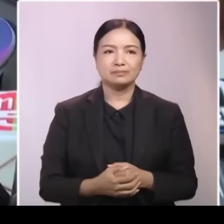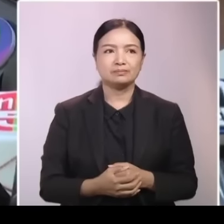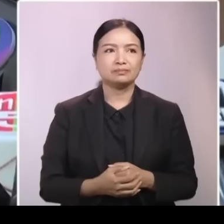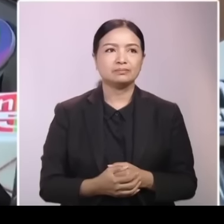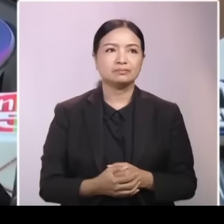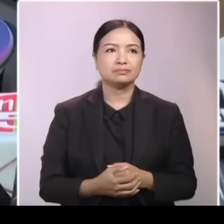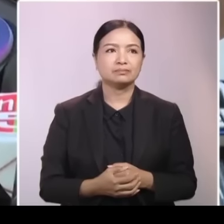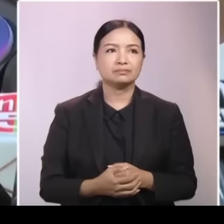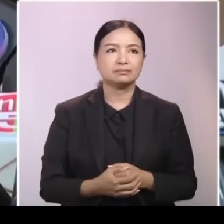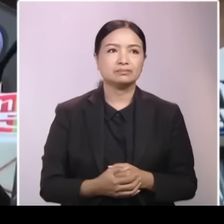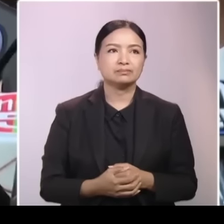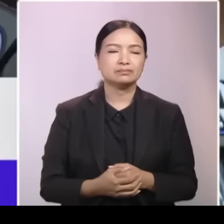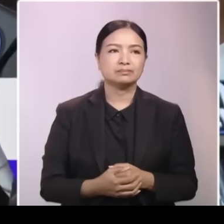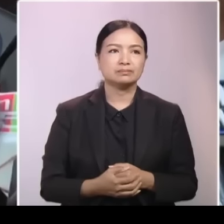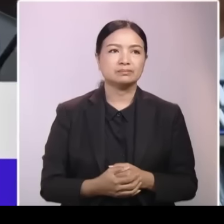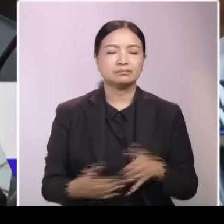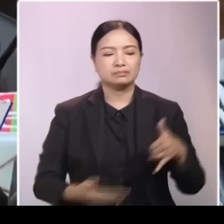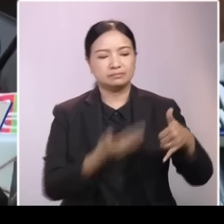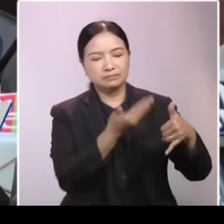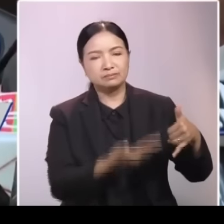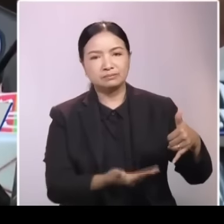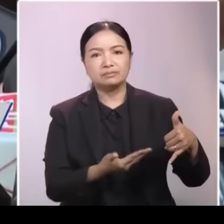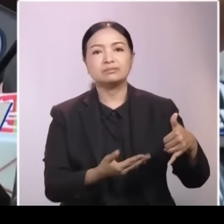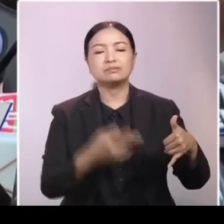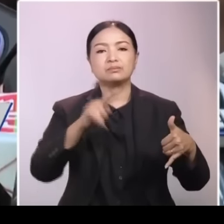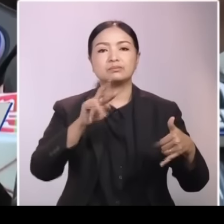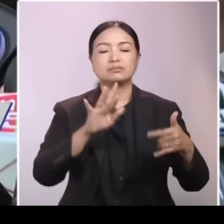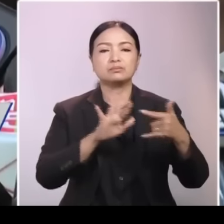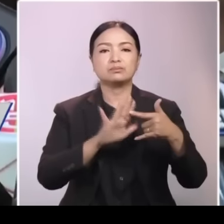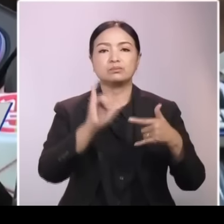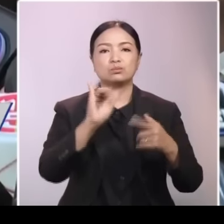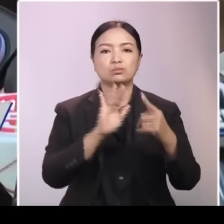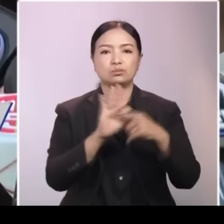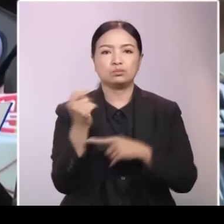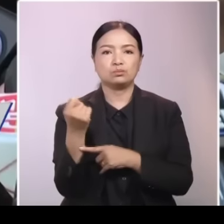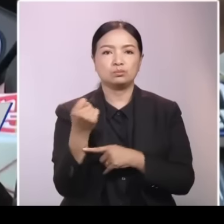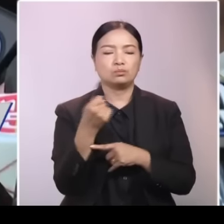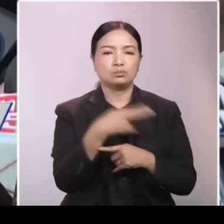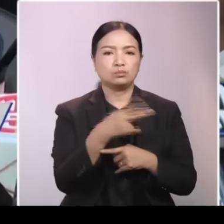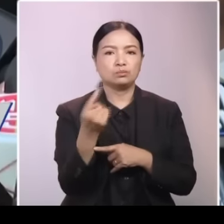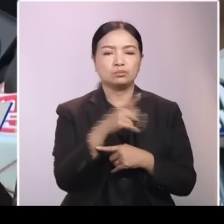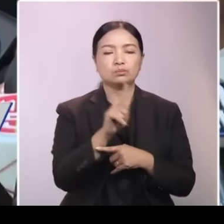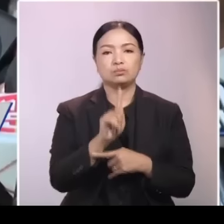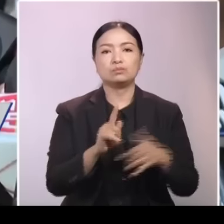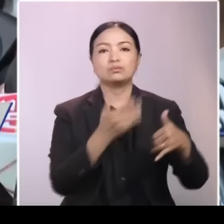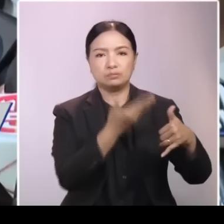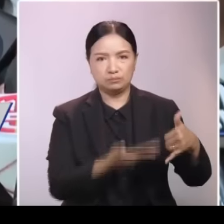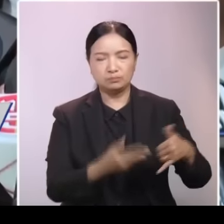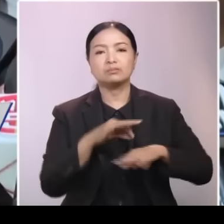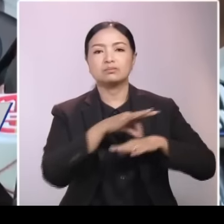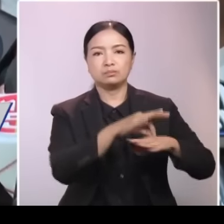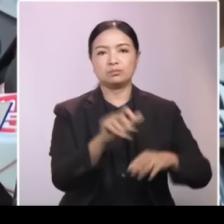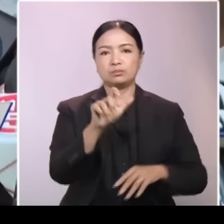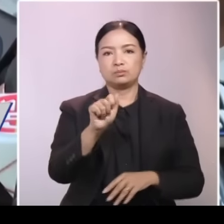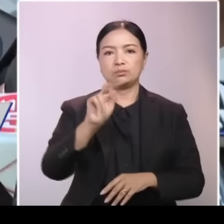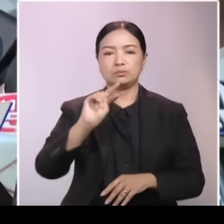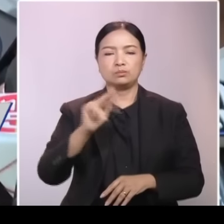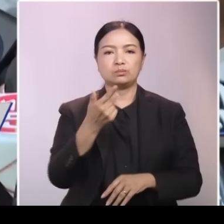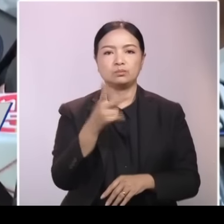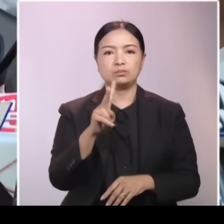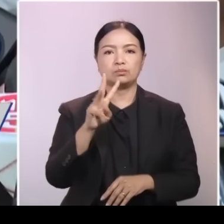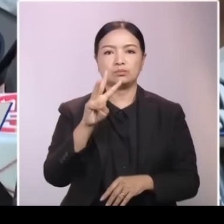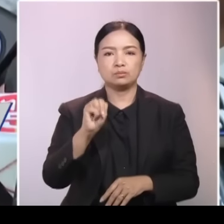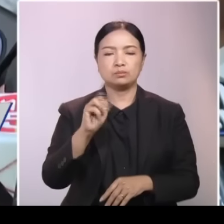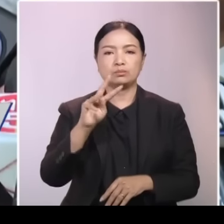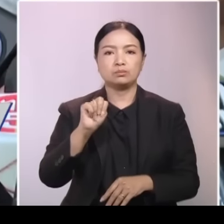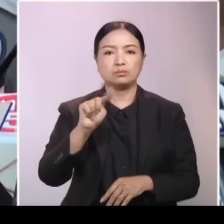ผมไม่มีแล้วครับท่านเป็นองคมนตรีแล้วครับคงไม่มีครับอย่าเอาข่าวแบบนี้ไปให้เกิดปัญหากับท่านนะครับเ